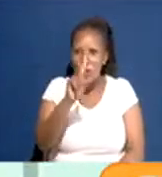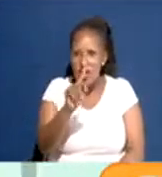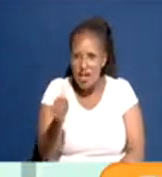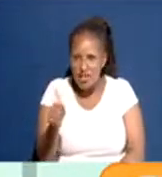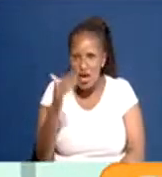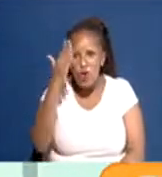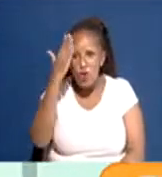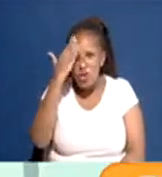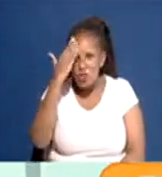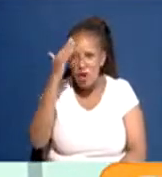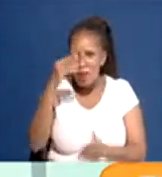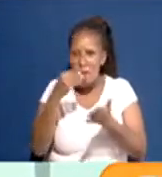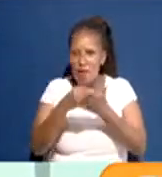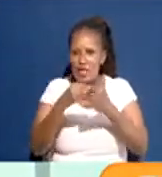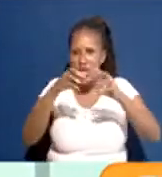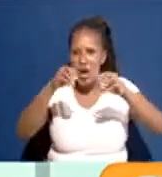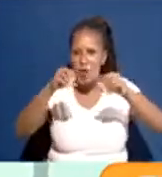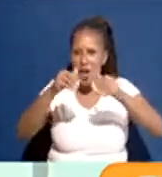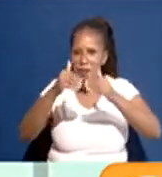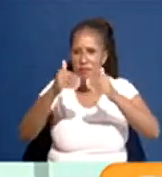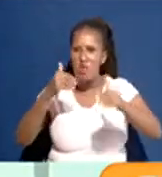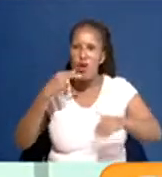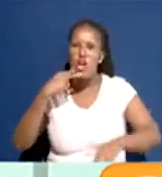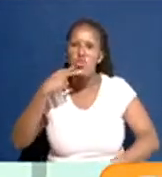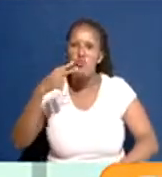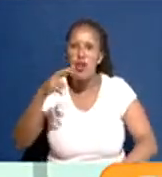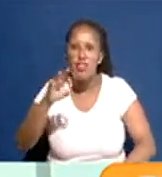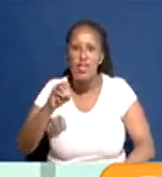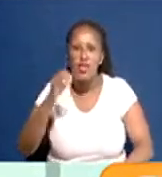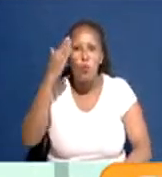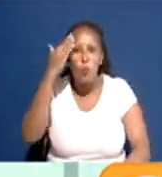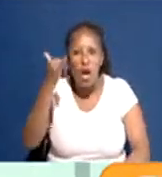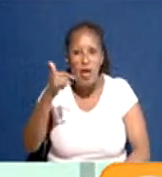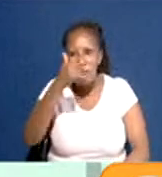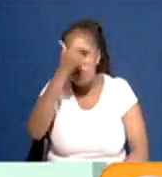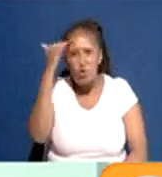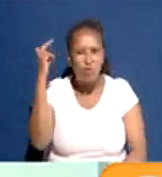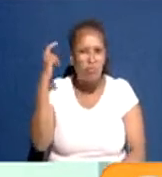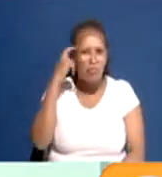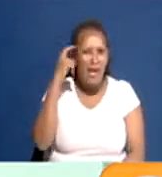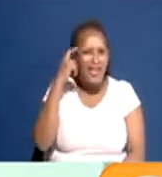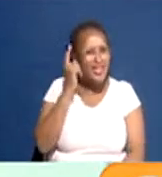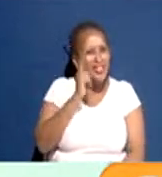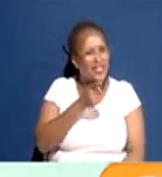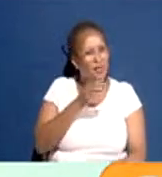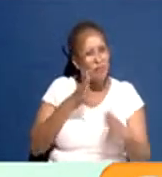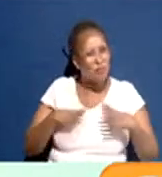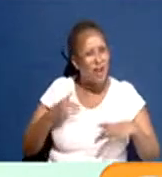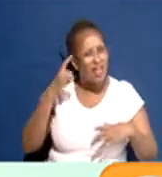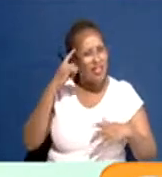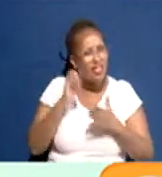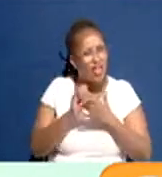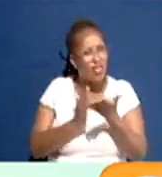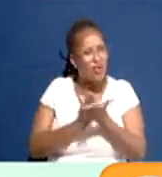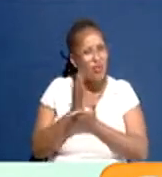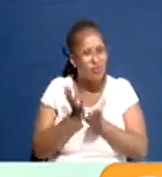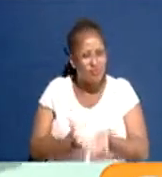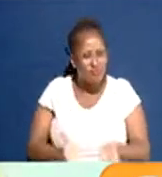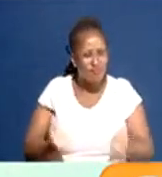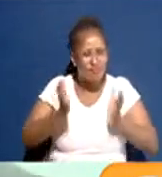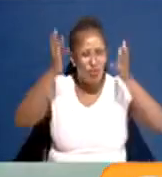bei ya unga ilifika 230 kwa sababu mawazo ya hawa jamaa wanafikiria kwamba ukiweka sufuria kwa kichwa ndio